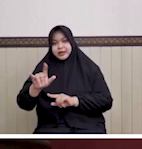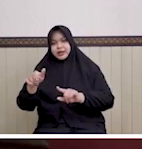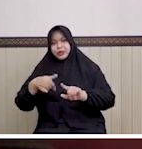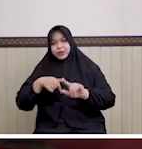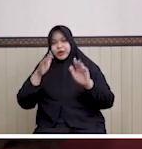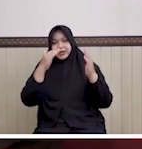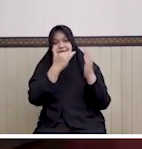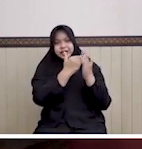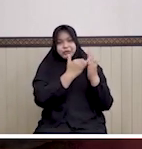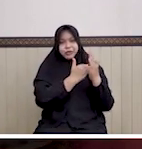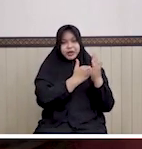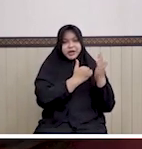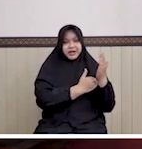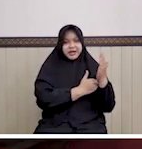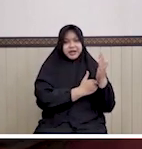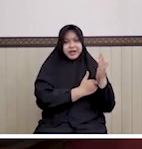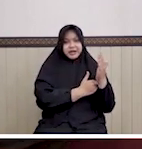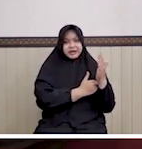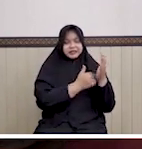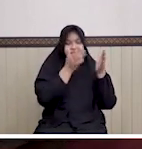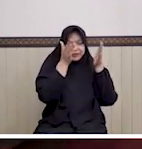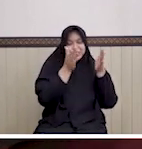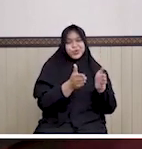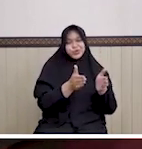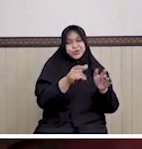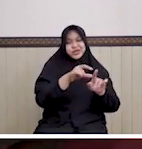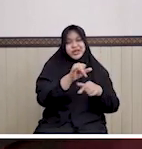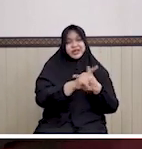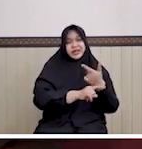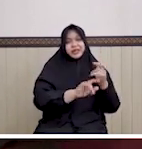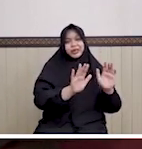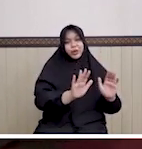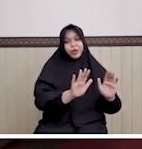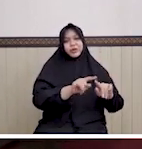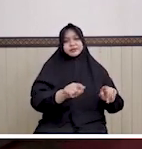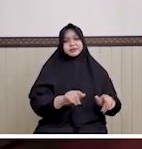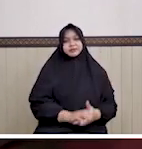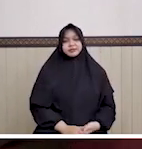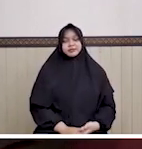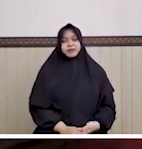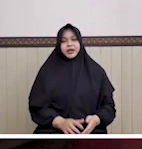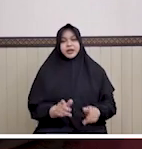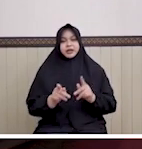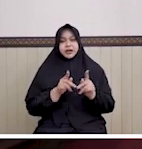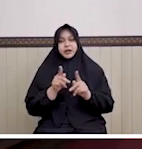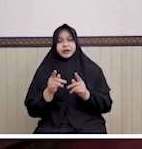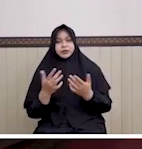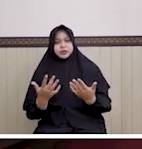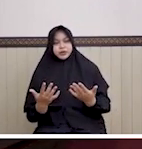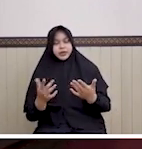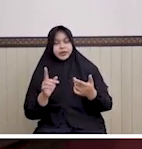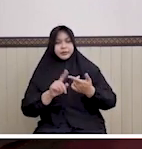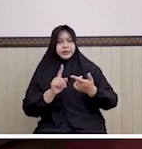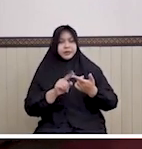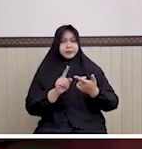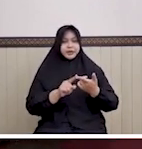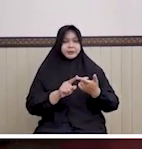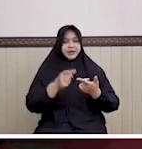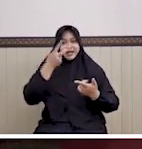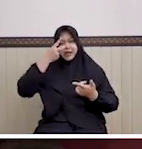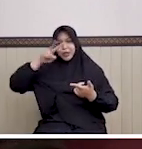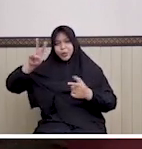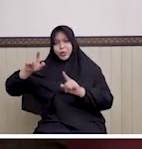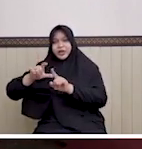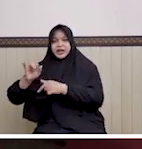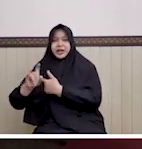regulasi yang sifatnya sektoral hanya ada di dei kita apa kabar dagangan temen-temen yang ada di